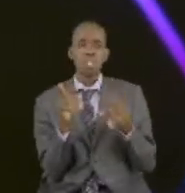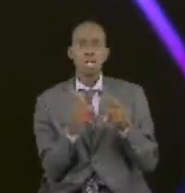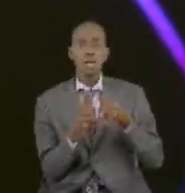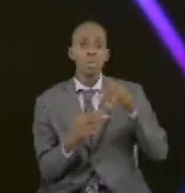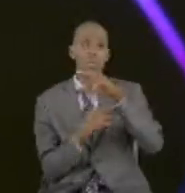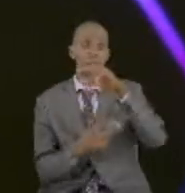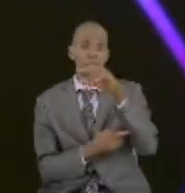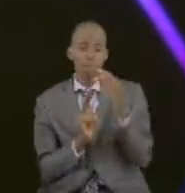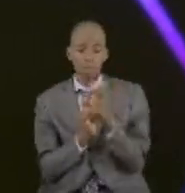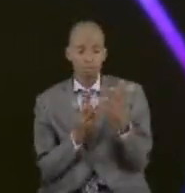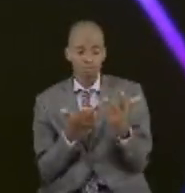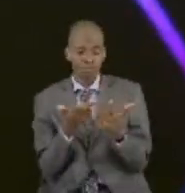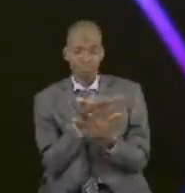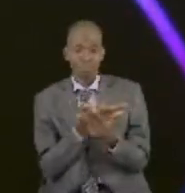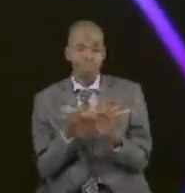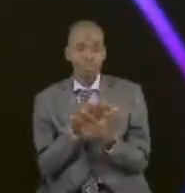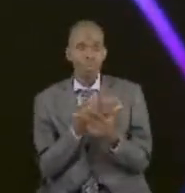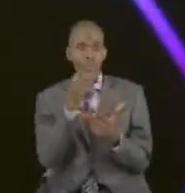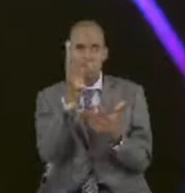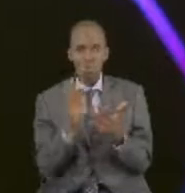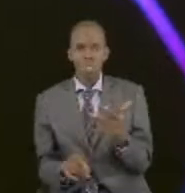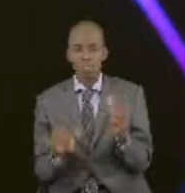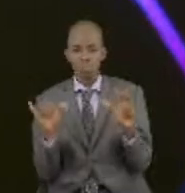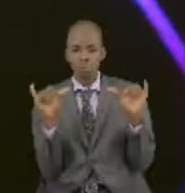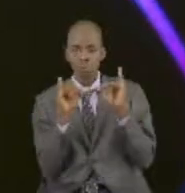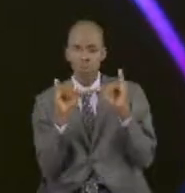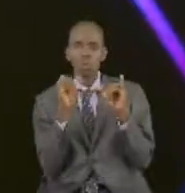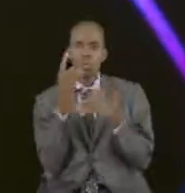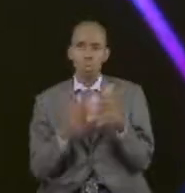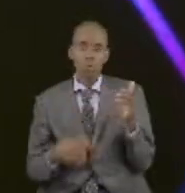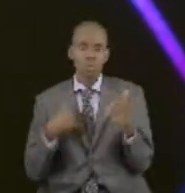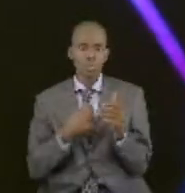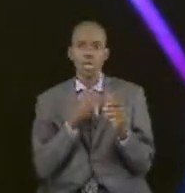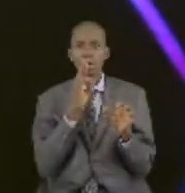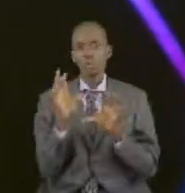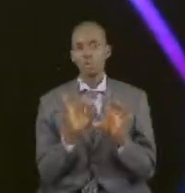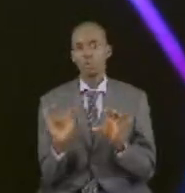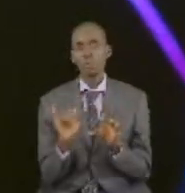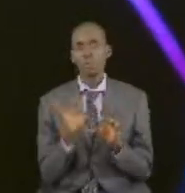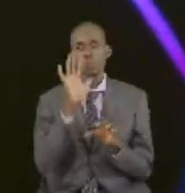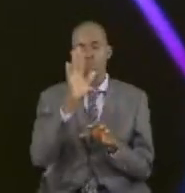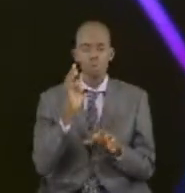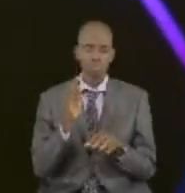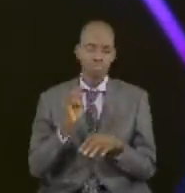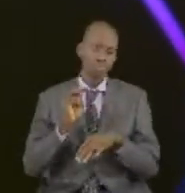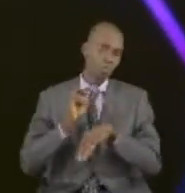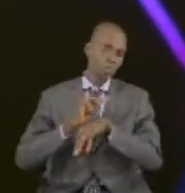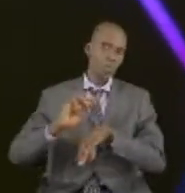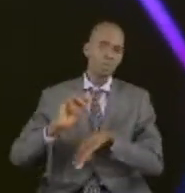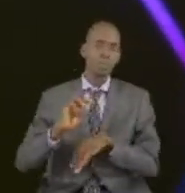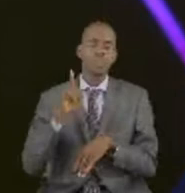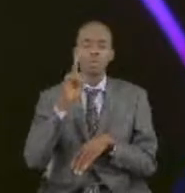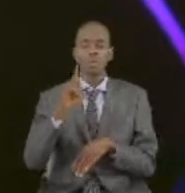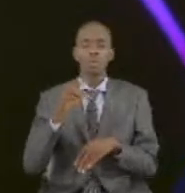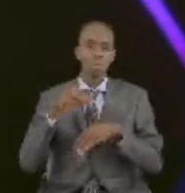pierre qui sont regardés comme des colonies on peut tu peux m'asseoir ce que de faire tomber sa tombe est terminé